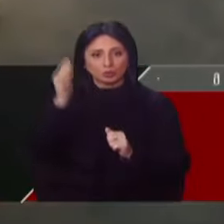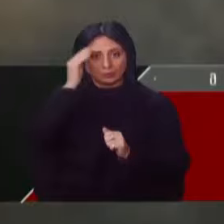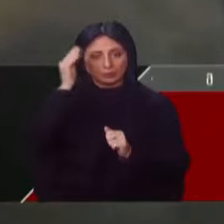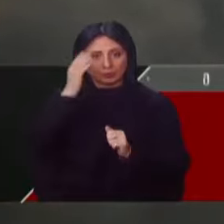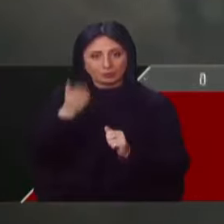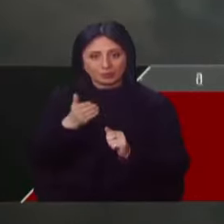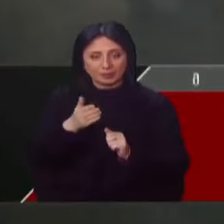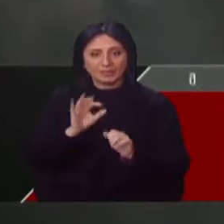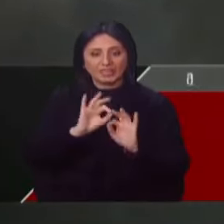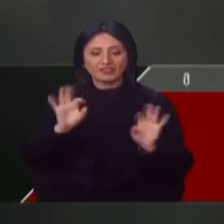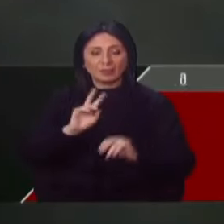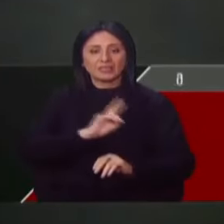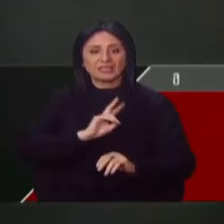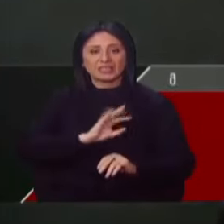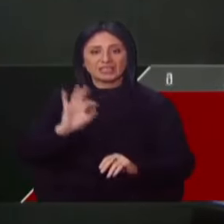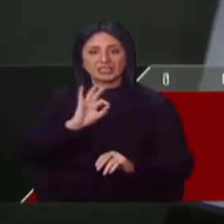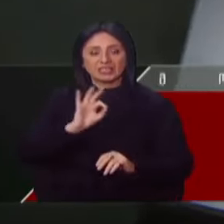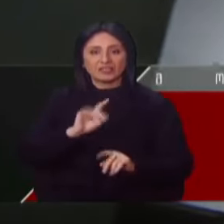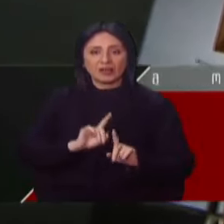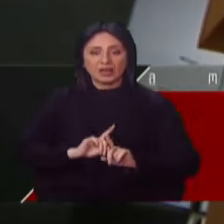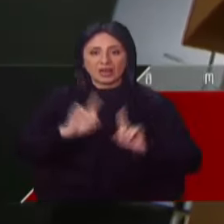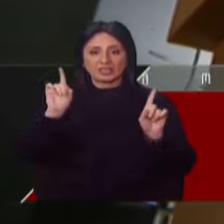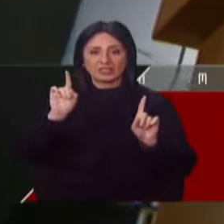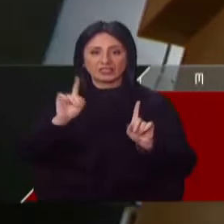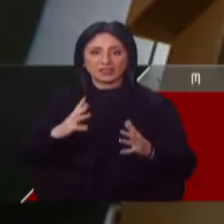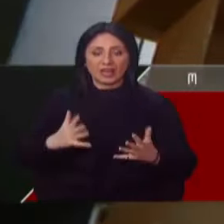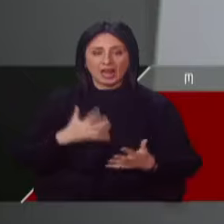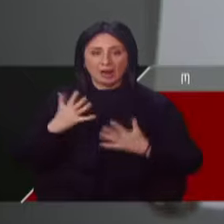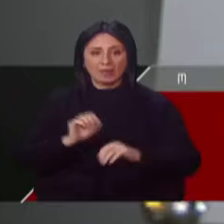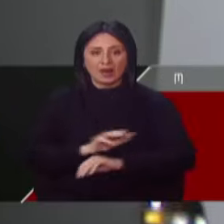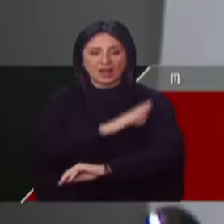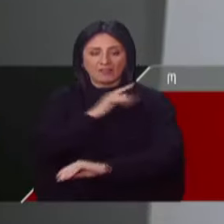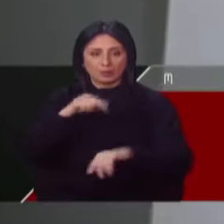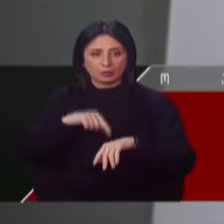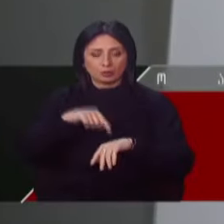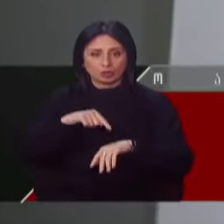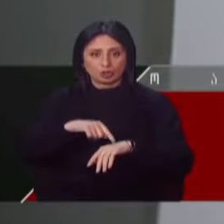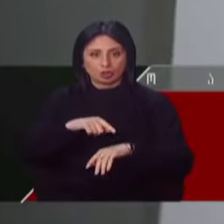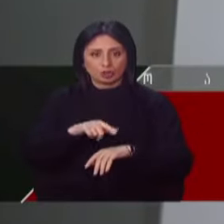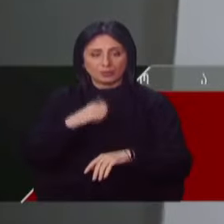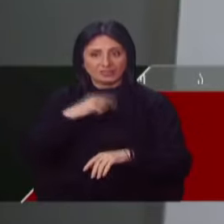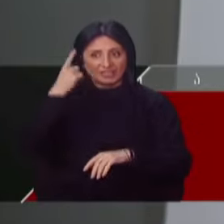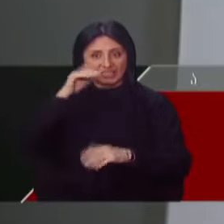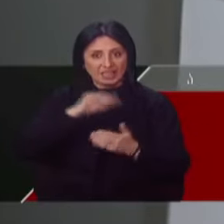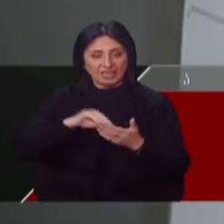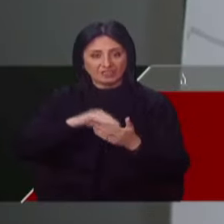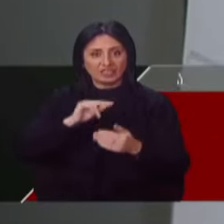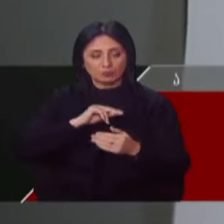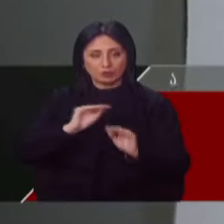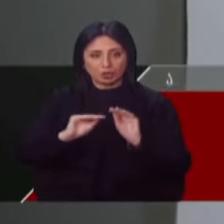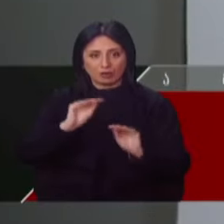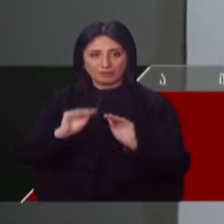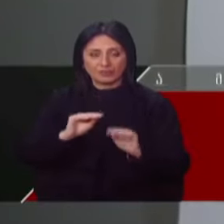animația romelic, cuiqveba siqvarulze, rogorc gansakutrebul da amaghelvebel grznobaze, scenarze, tavad ideis avtorebma